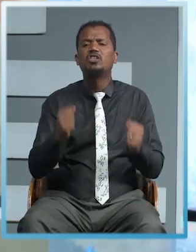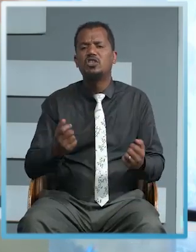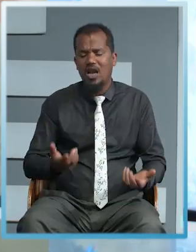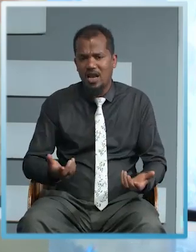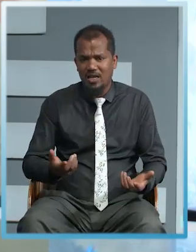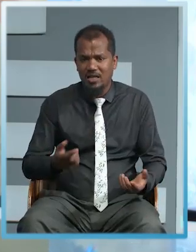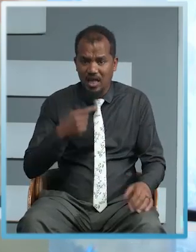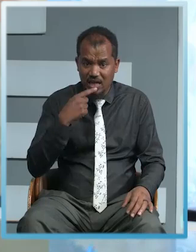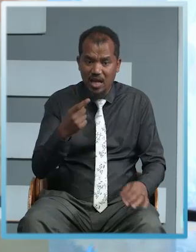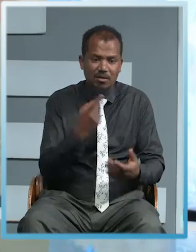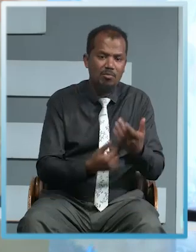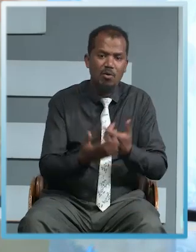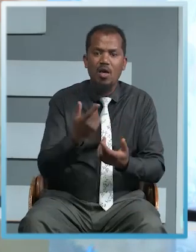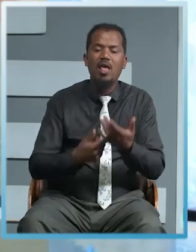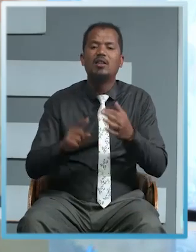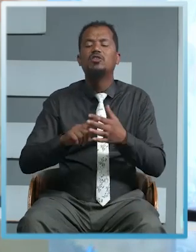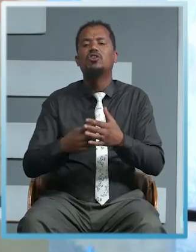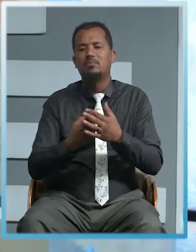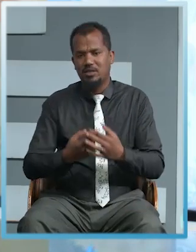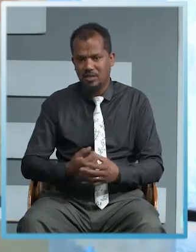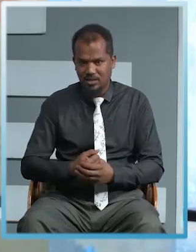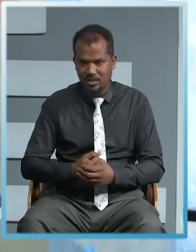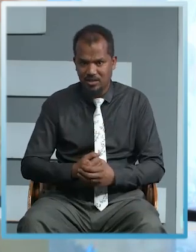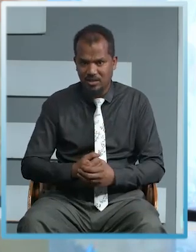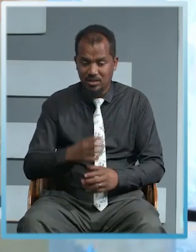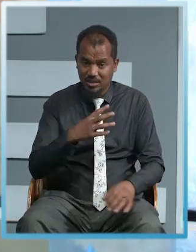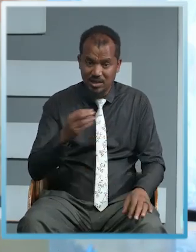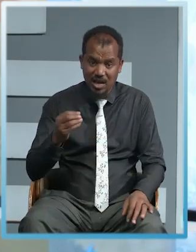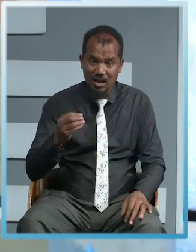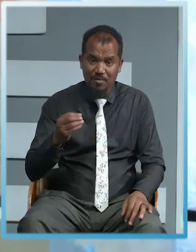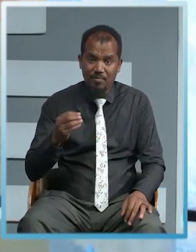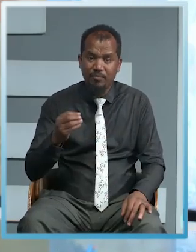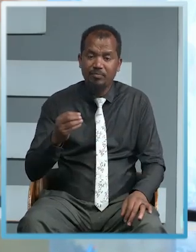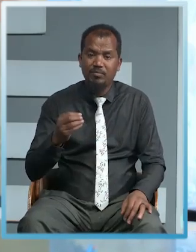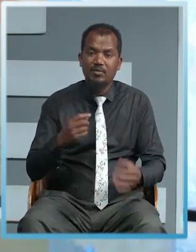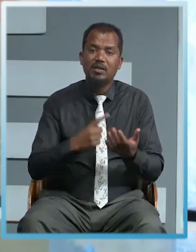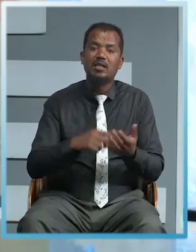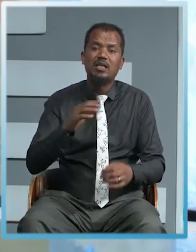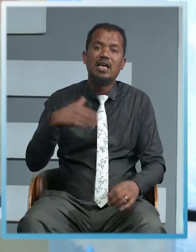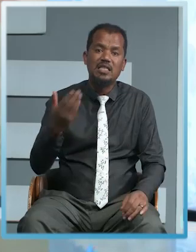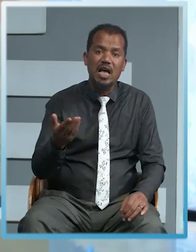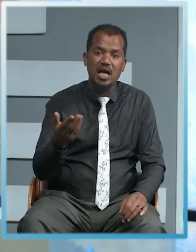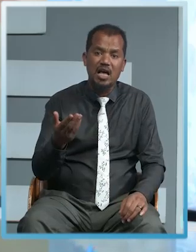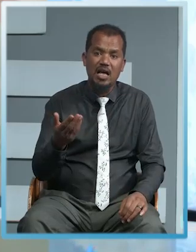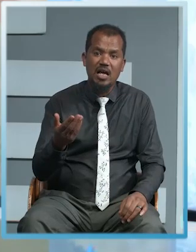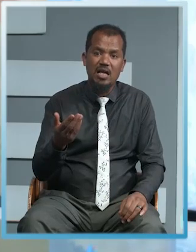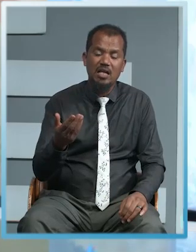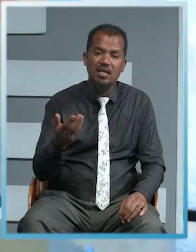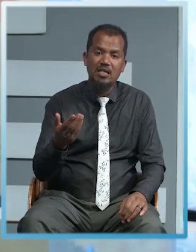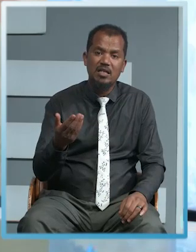እንችላለን ያን መወያየት ጀመርን ማለት ነው። እና ከዚያ